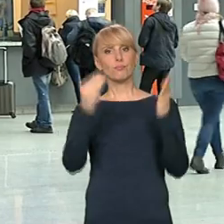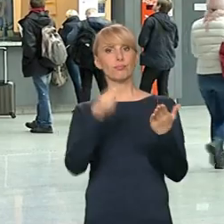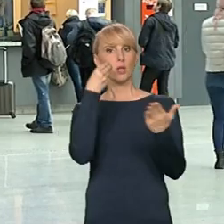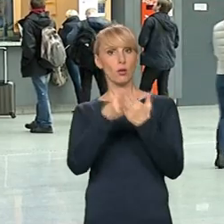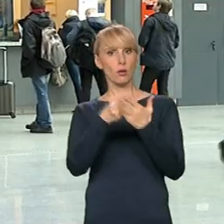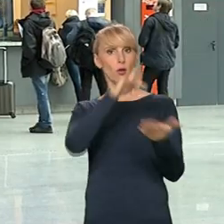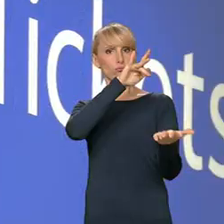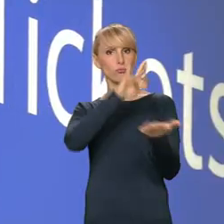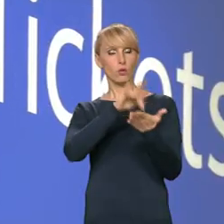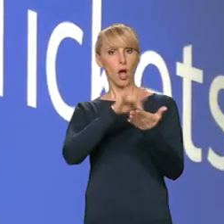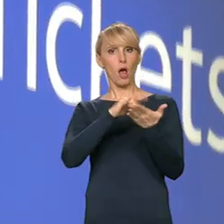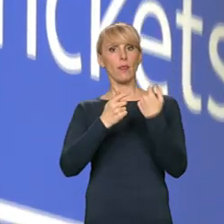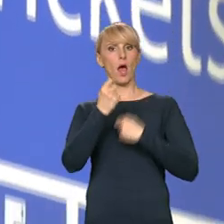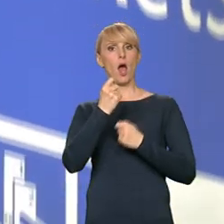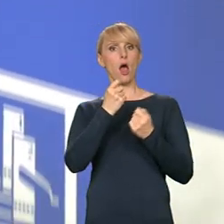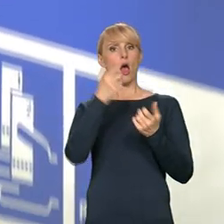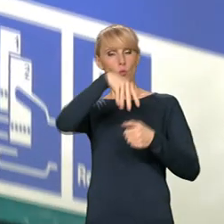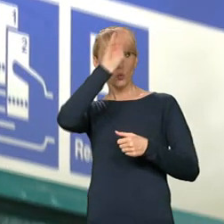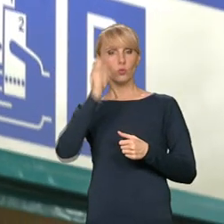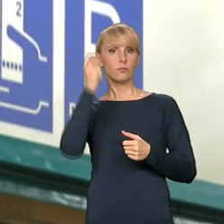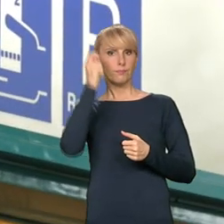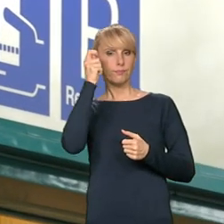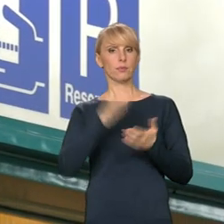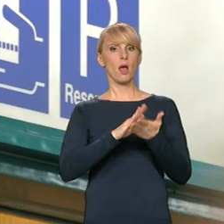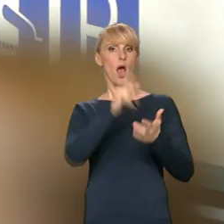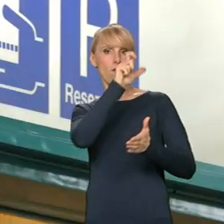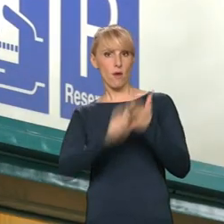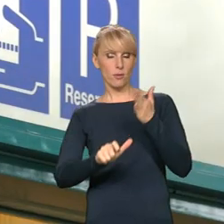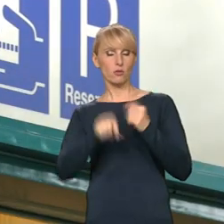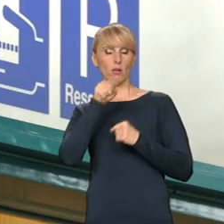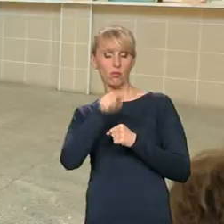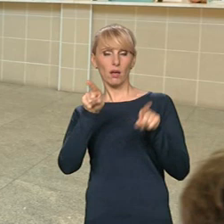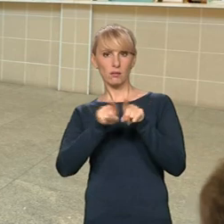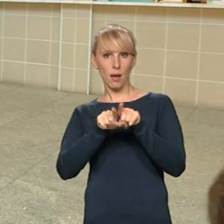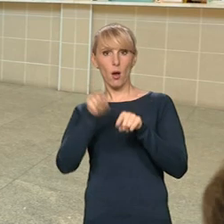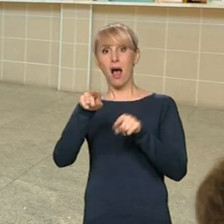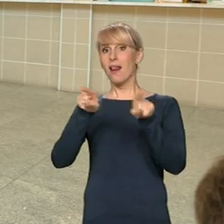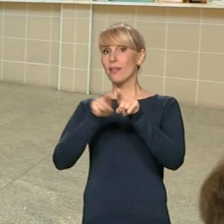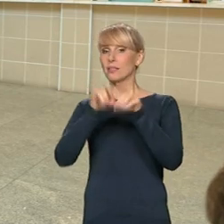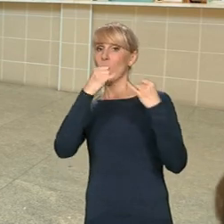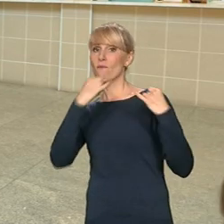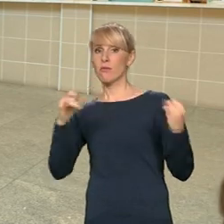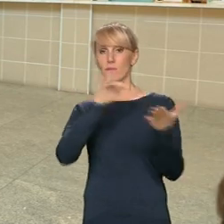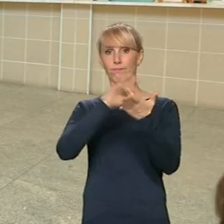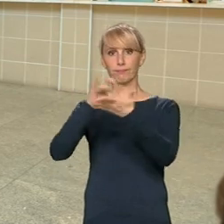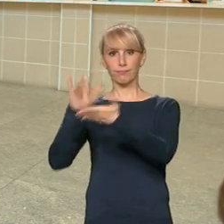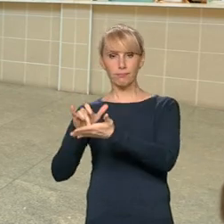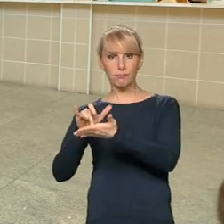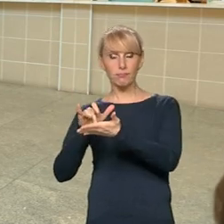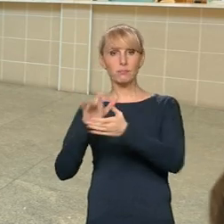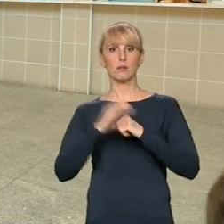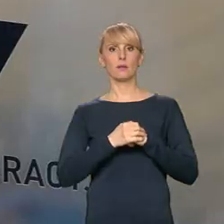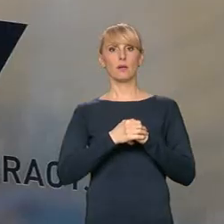się na dworcu Łódź Fabryczna oraz na dworcu Łódź Kaliska. Współpracuje również z kasami agencyjnymi znajdującymi